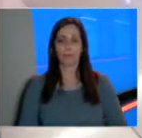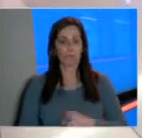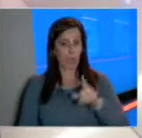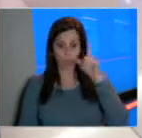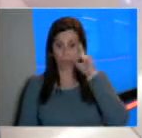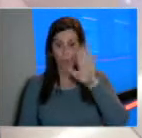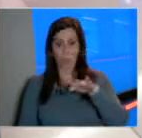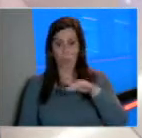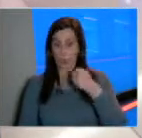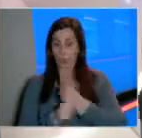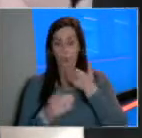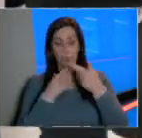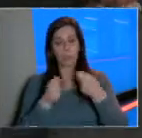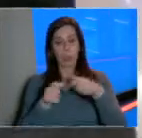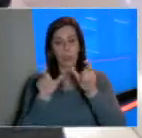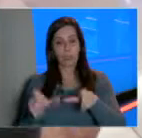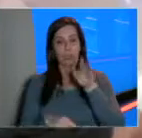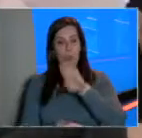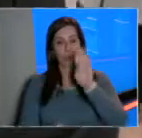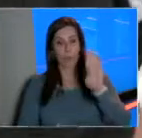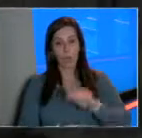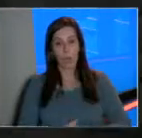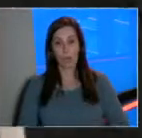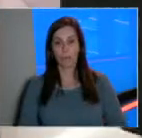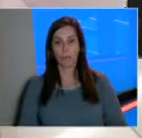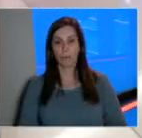את חושבת שצריך לקיים דיון בחסינותו של ראש הממשלה?